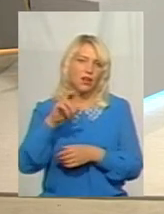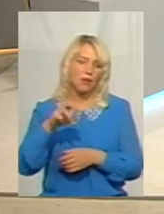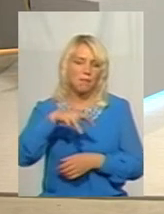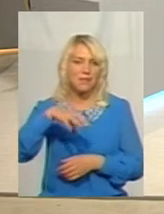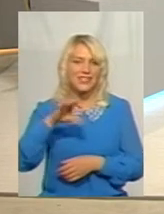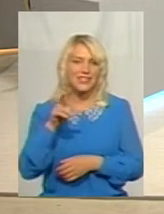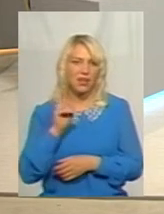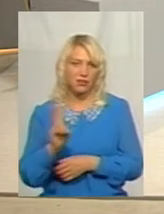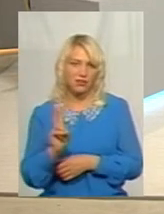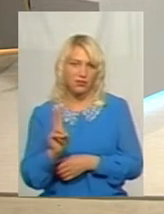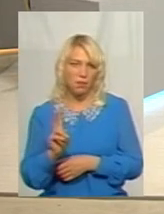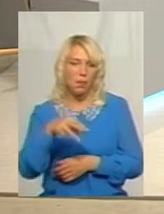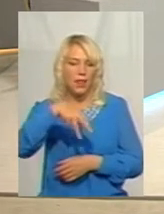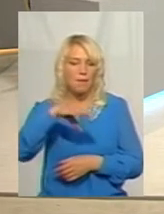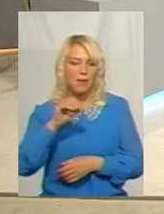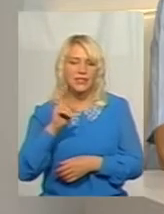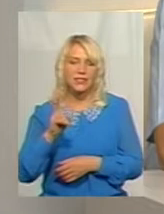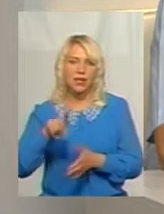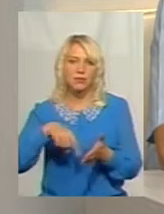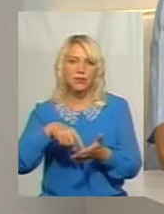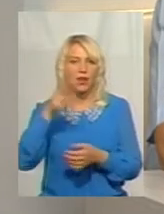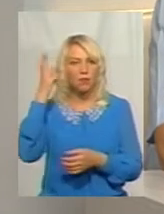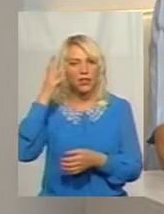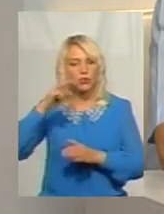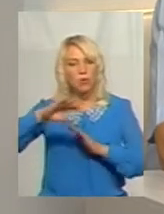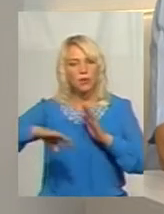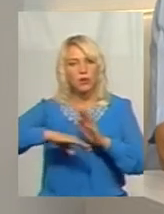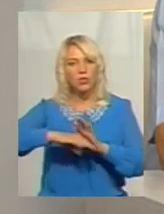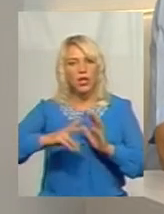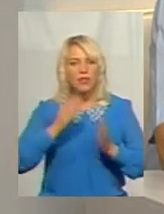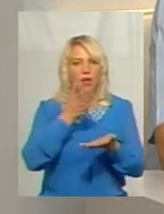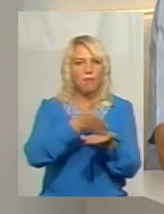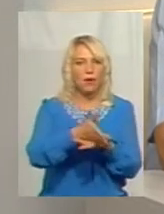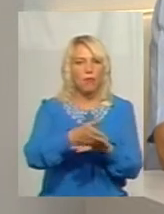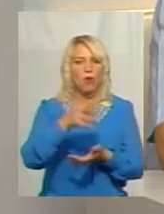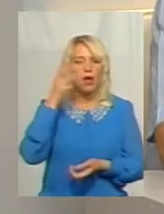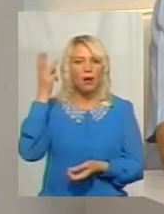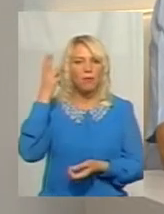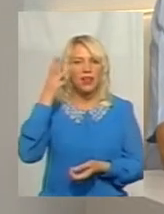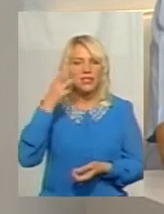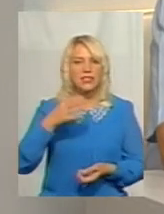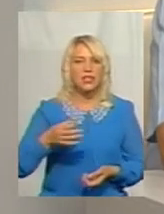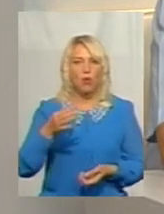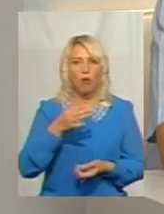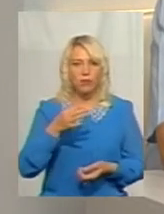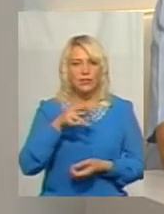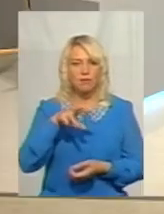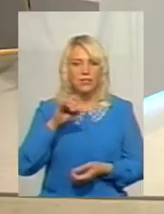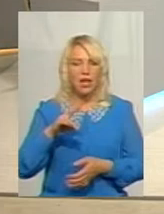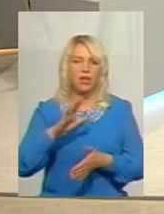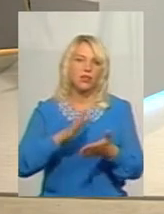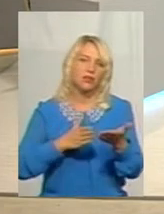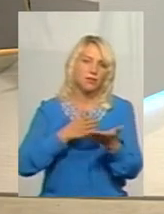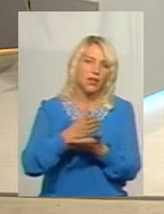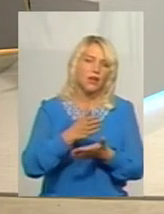МСЕК і МСЕК міста Хмельницького підпорядкований напряму МСЕКу Хмельницької області і підпорядковується в подальшому Департаменту